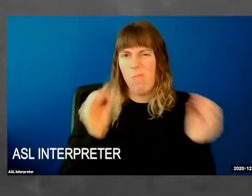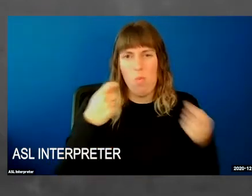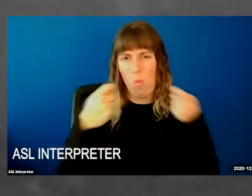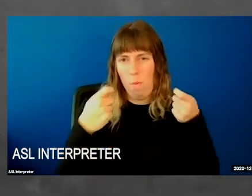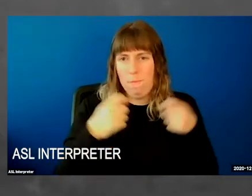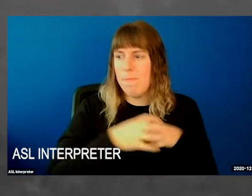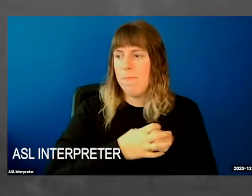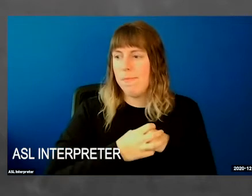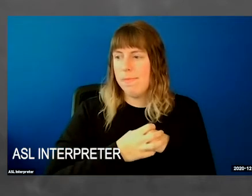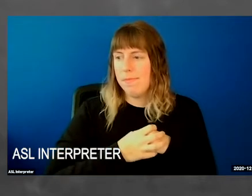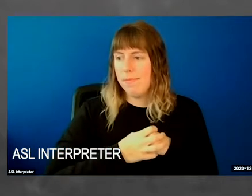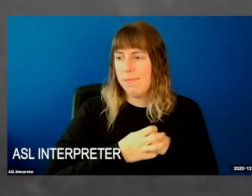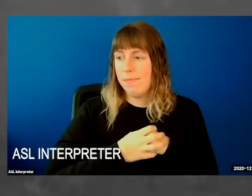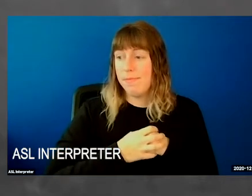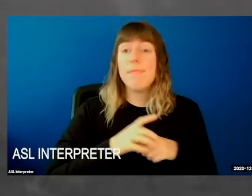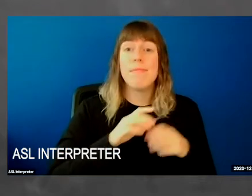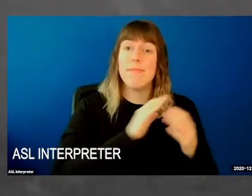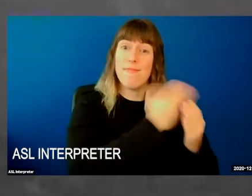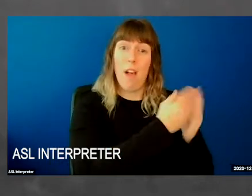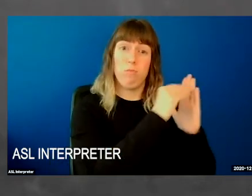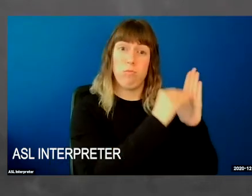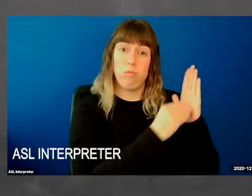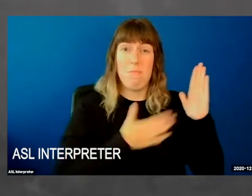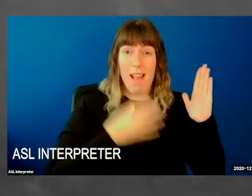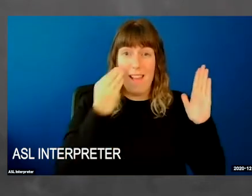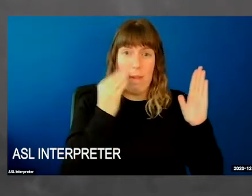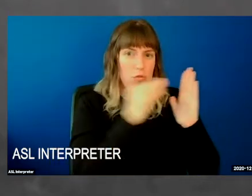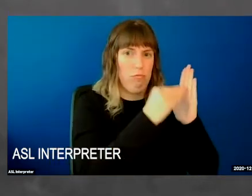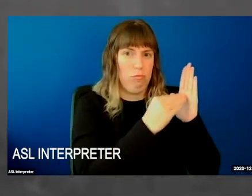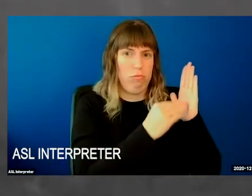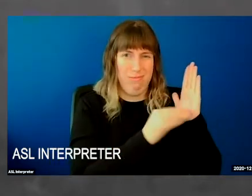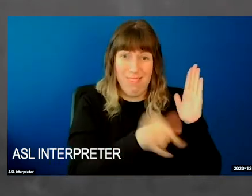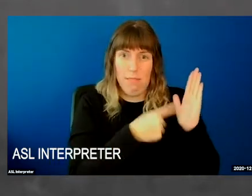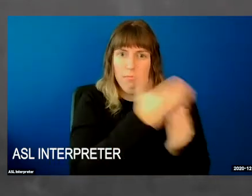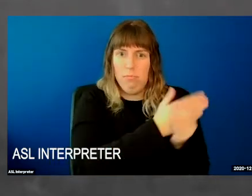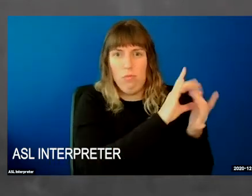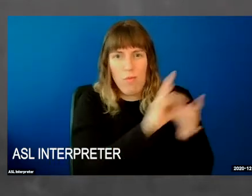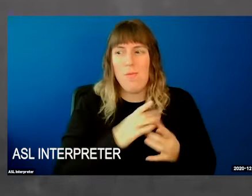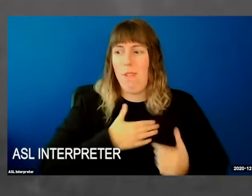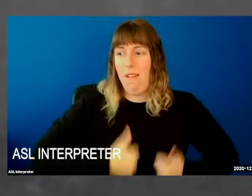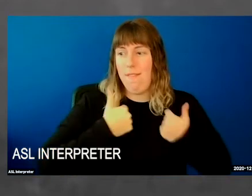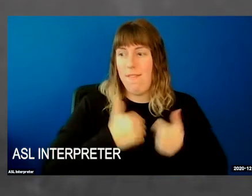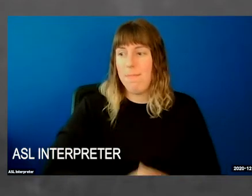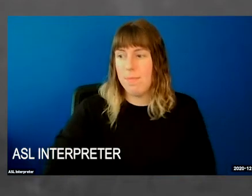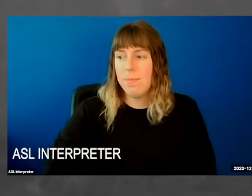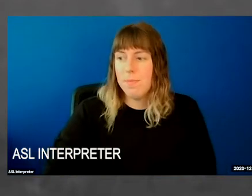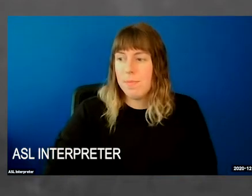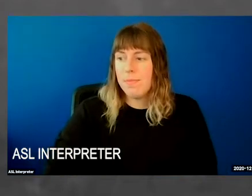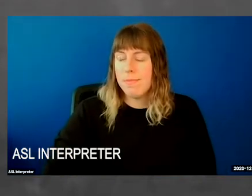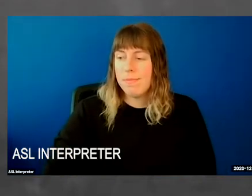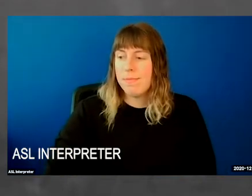vie. Et bon, il y a un dossier qui est gardé sur toi en tout temps. Tes moindres gestes, tes